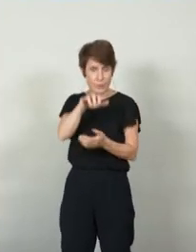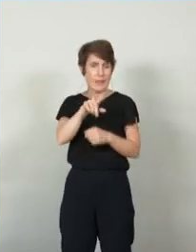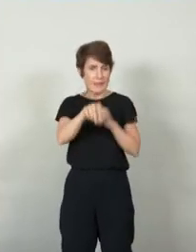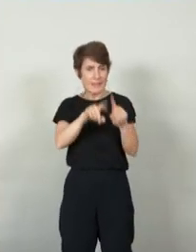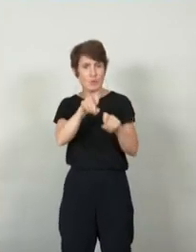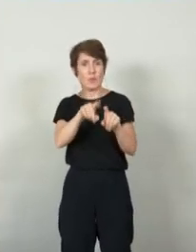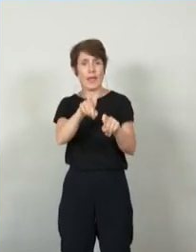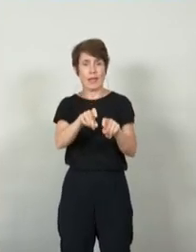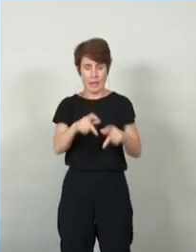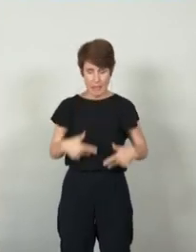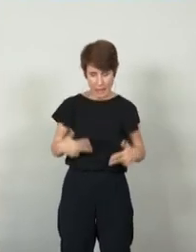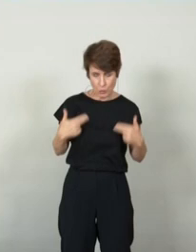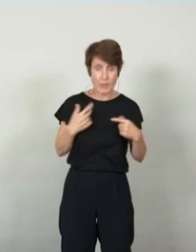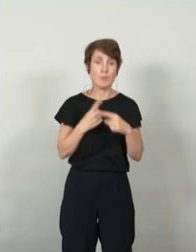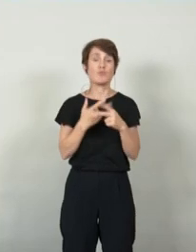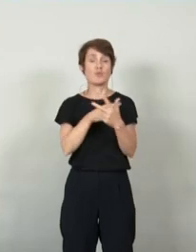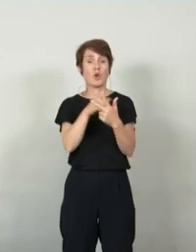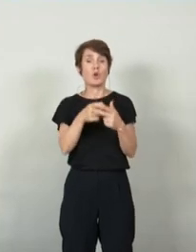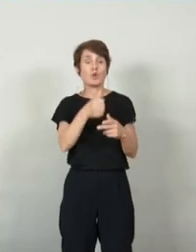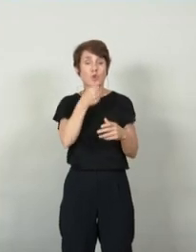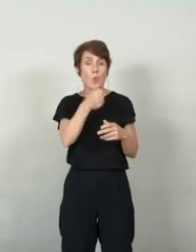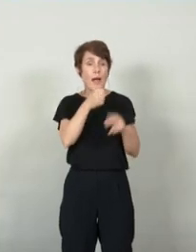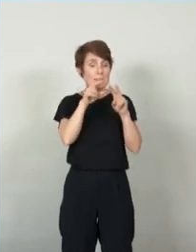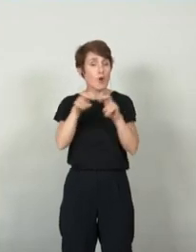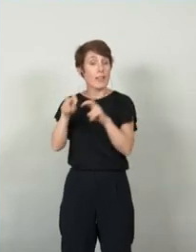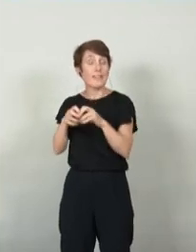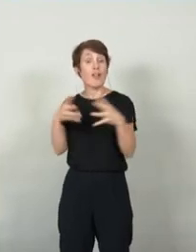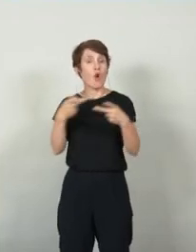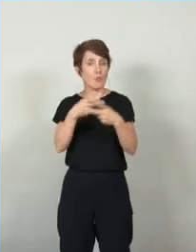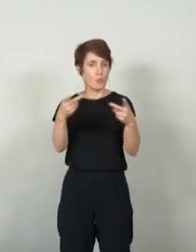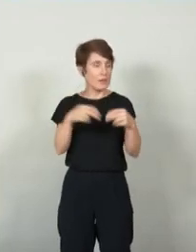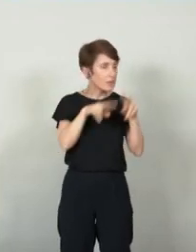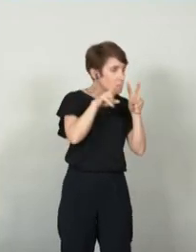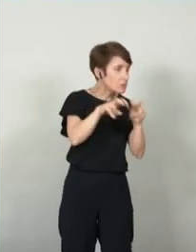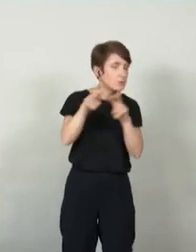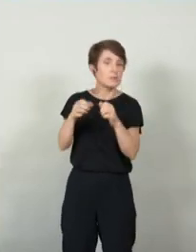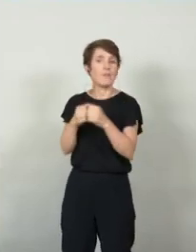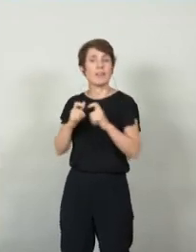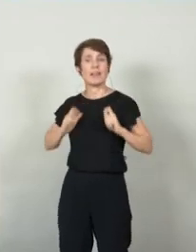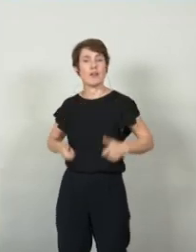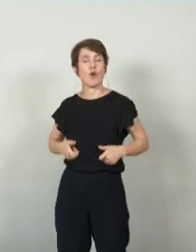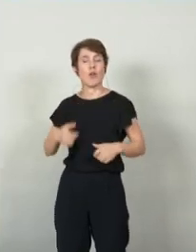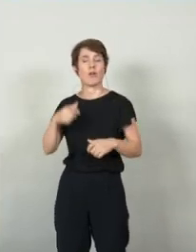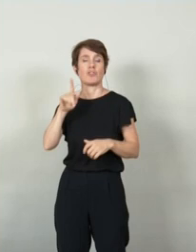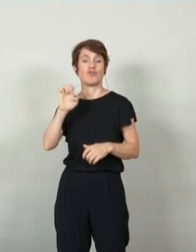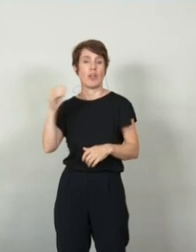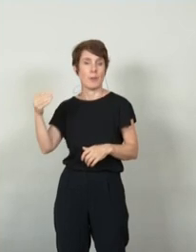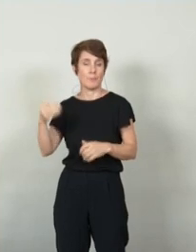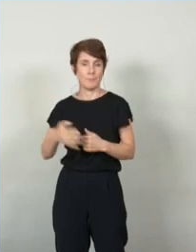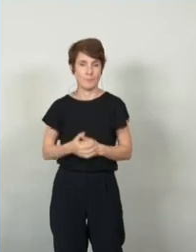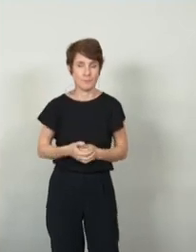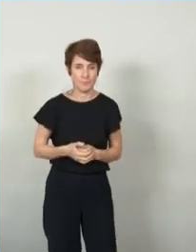trois enquêtes grand public menées dans le cadre d'un travail de recherche avec Grenoble école de management le résultat